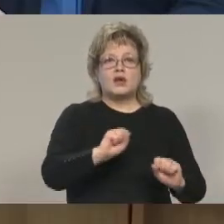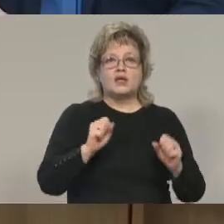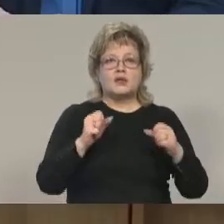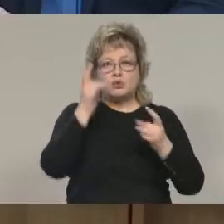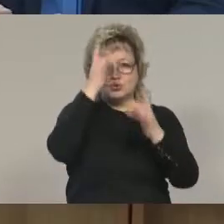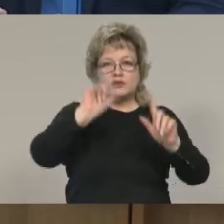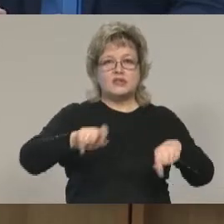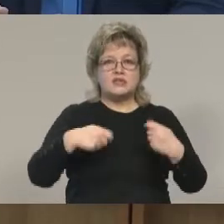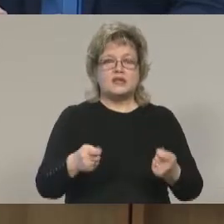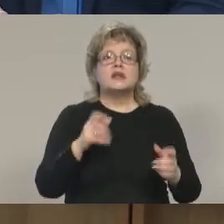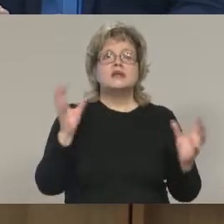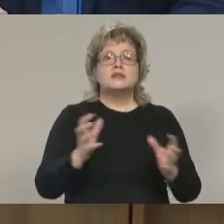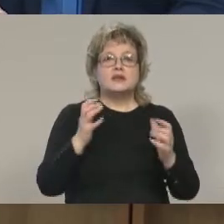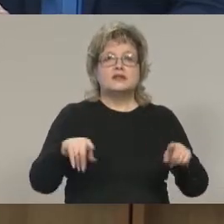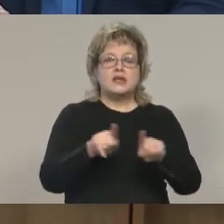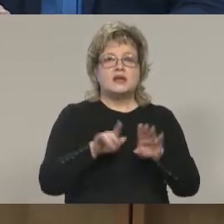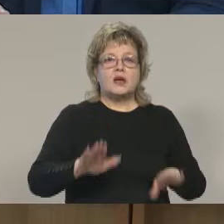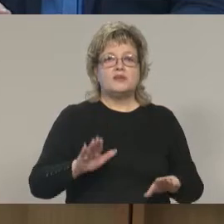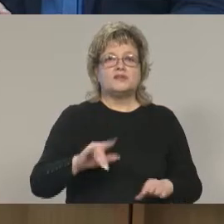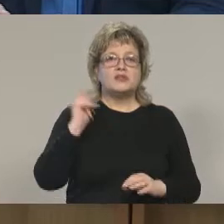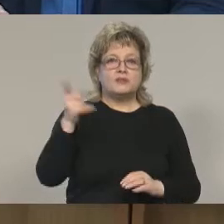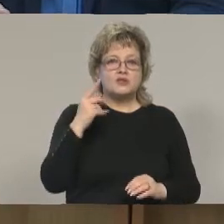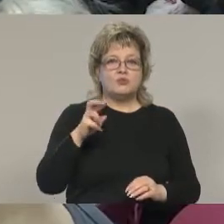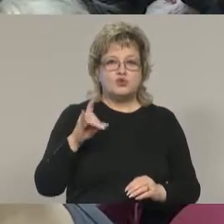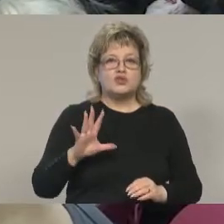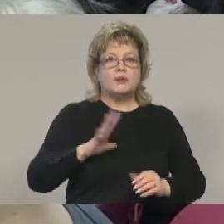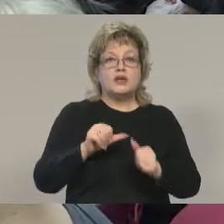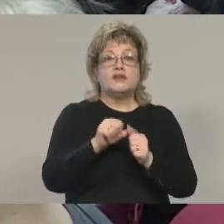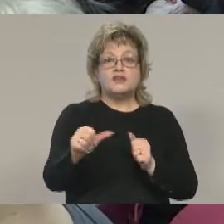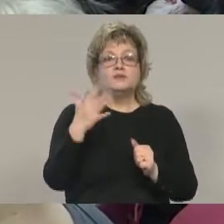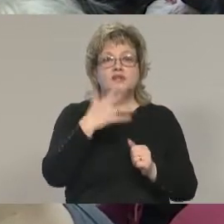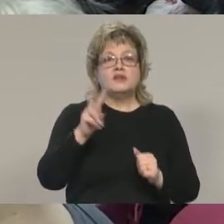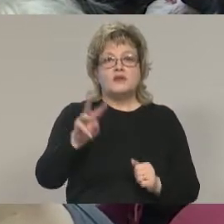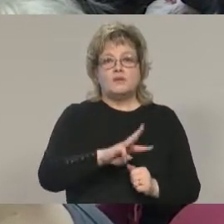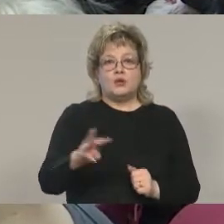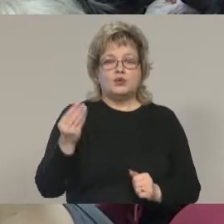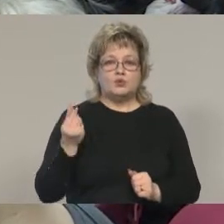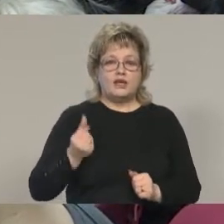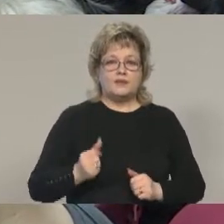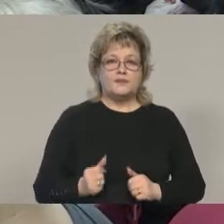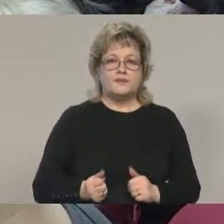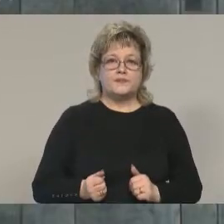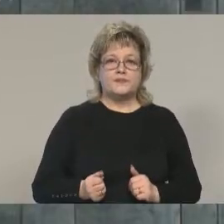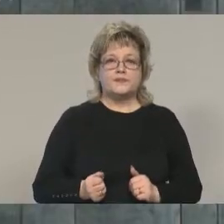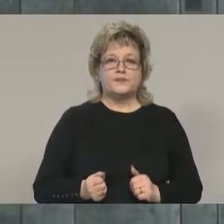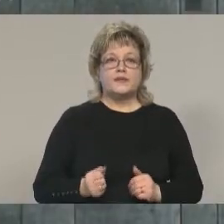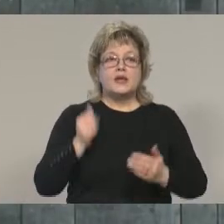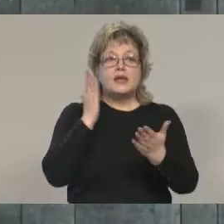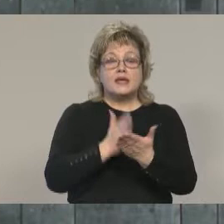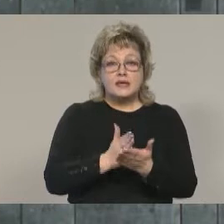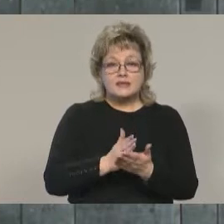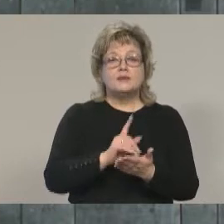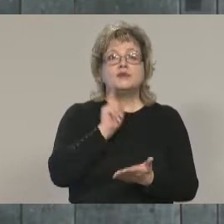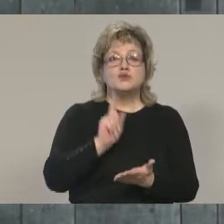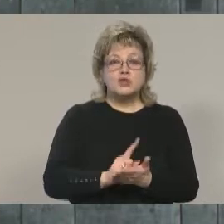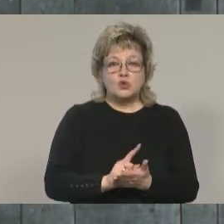культурного наследия. На сохранение таких объектов из областного бюджета было выделено 52 миллиона рублей. Есть,